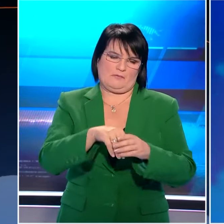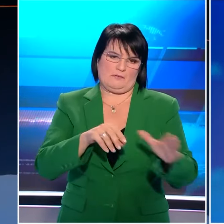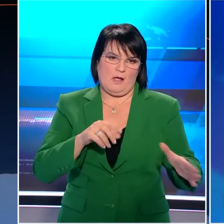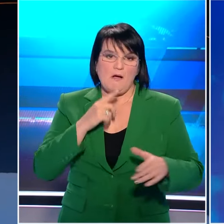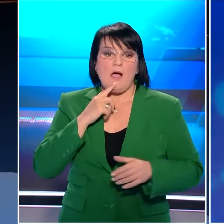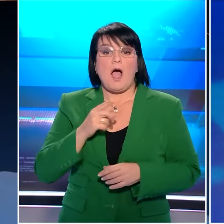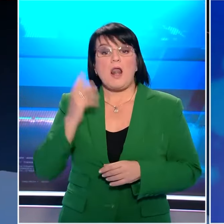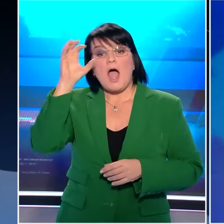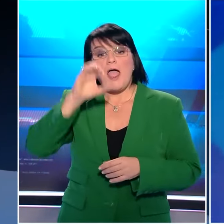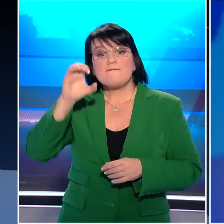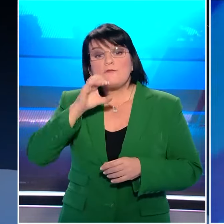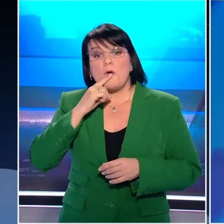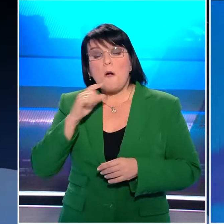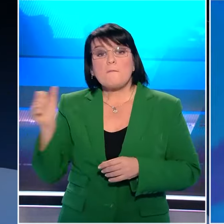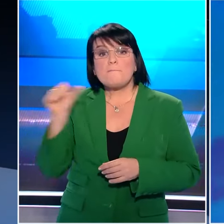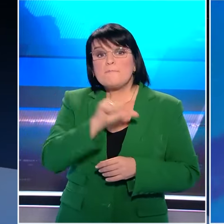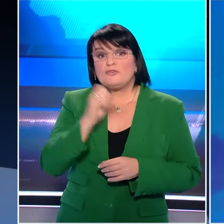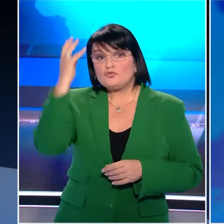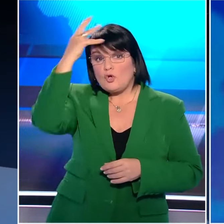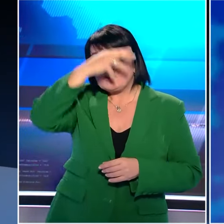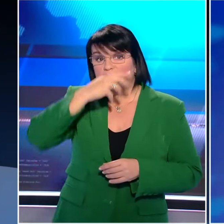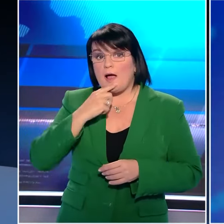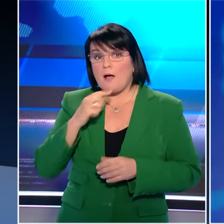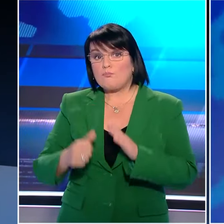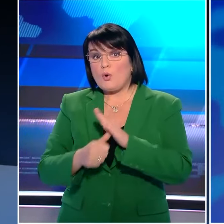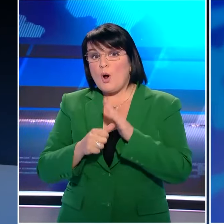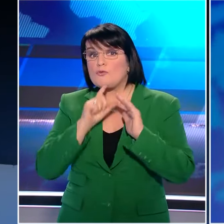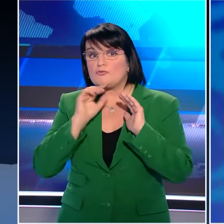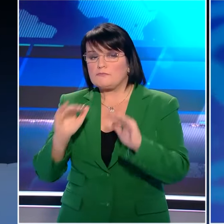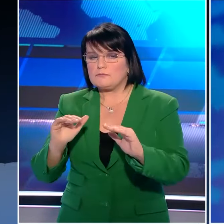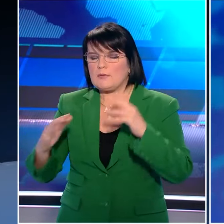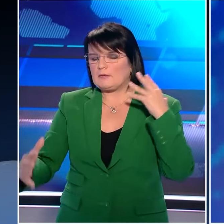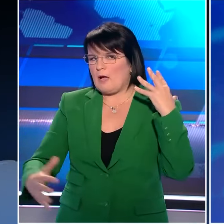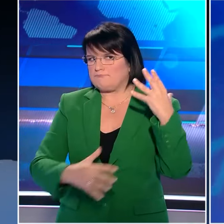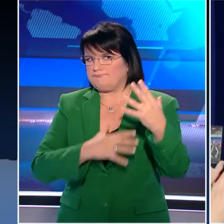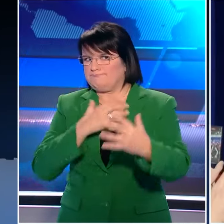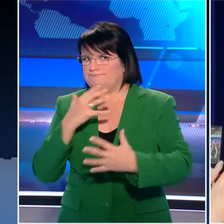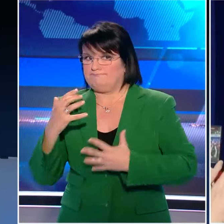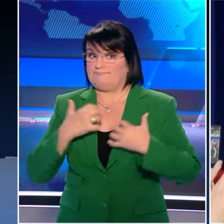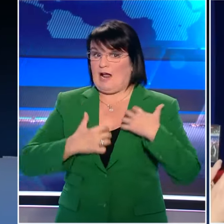Ευρώπη μια πιθανή επιστροφή του Τραμπ στο Λευκό Οίκο προκαλεί αναταράξεις.